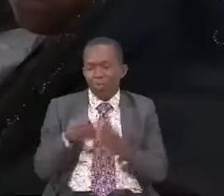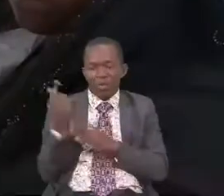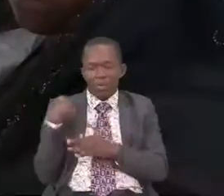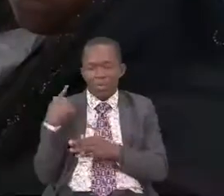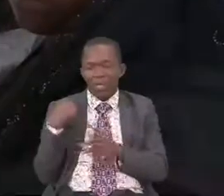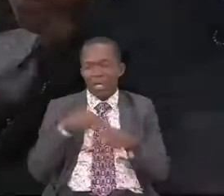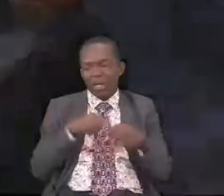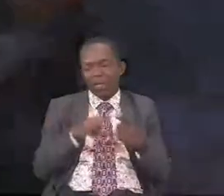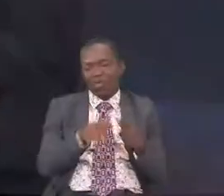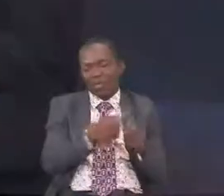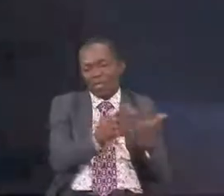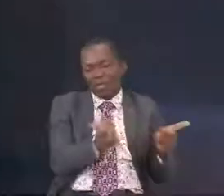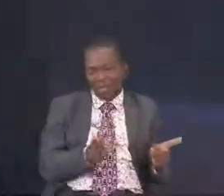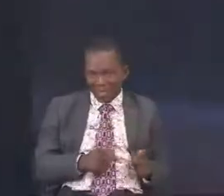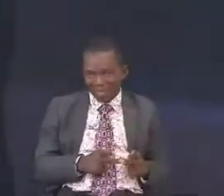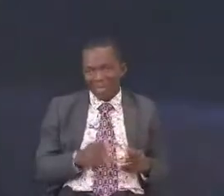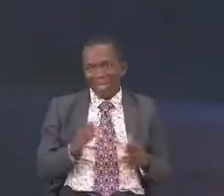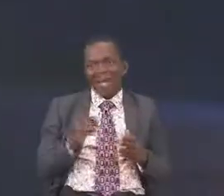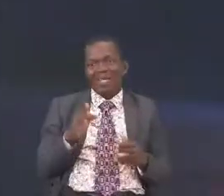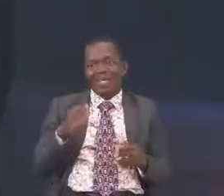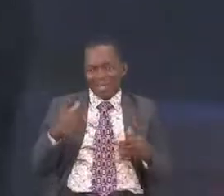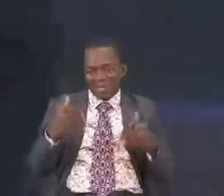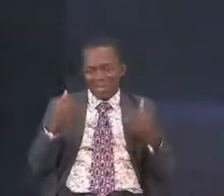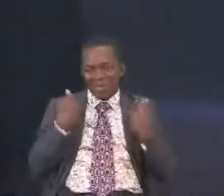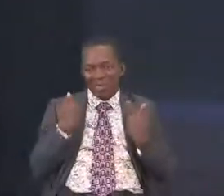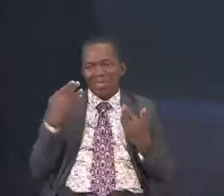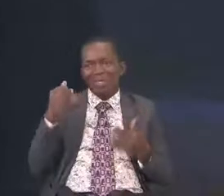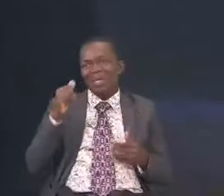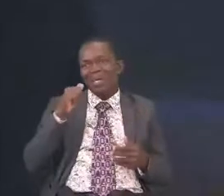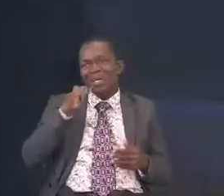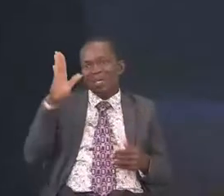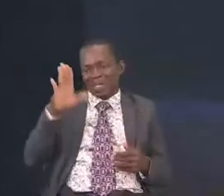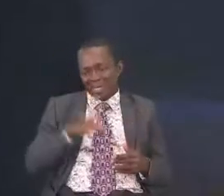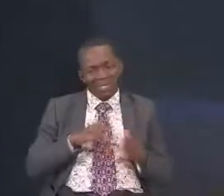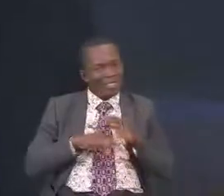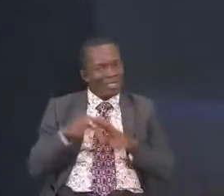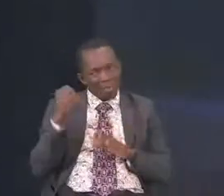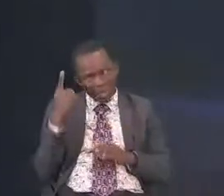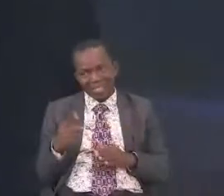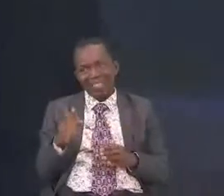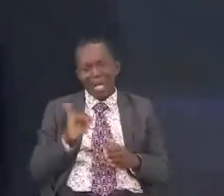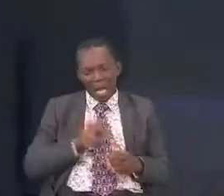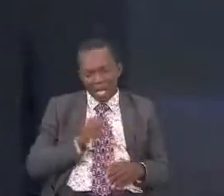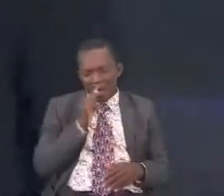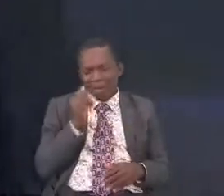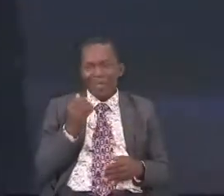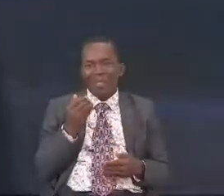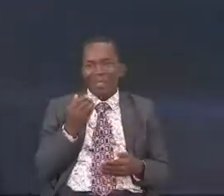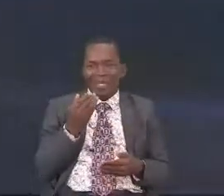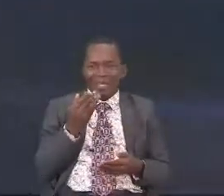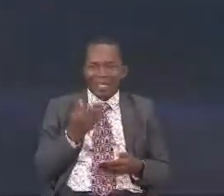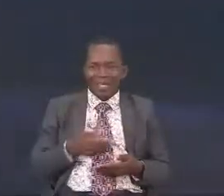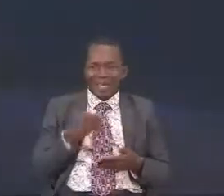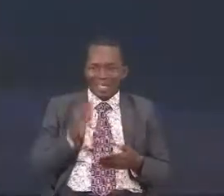pas compris. Elle a dit, je suis enfant de Dieu. Je suis fille de destinée. Est-ce qu'il y a des filles de destinée